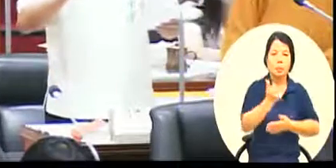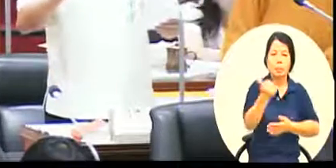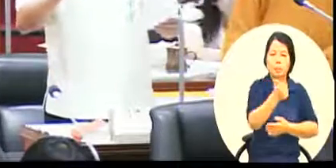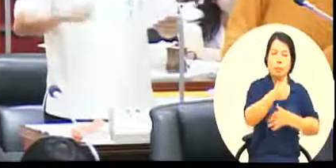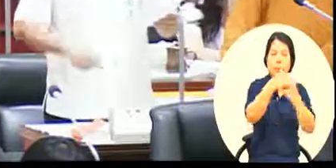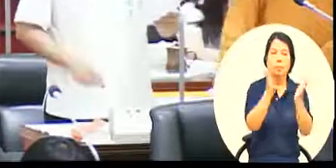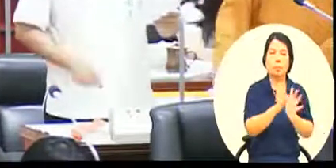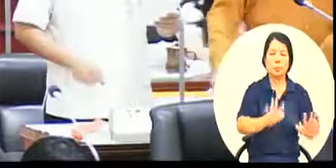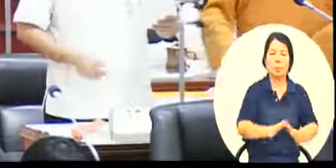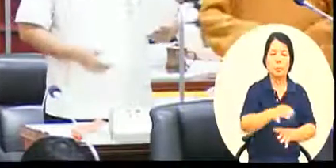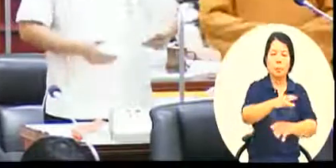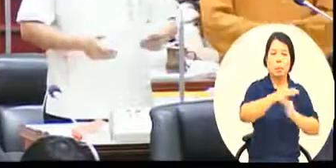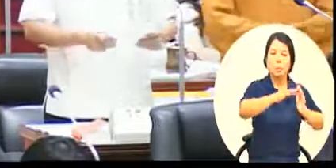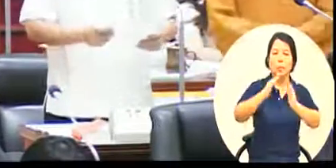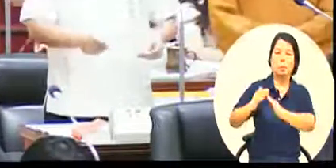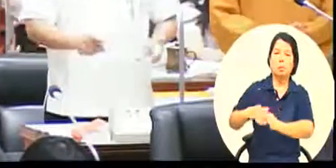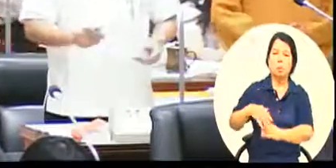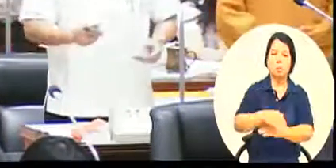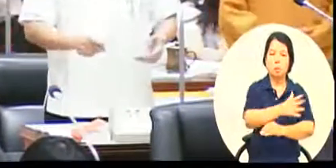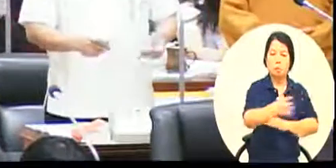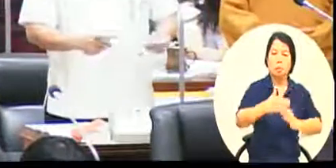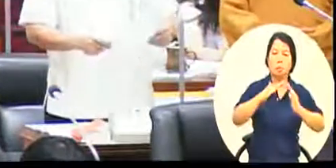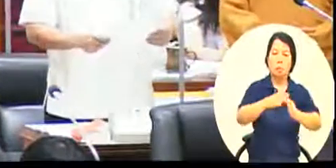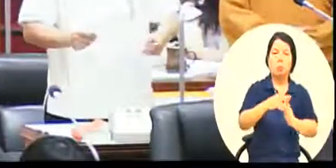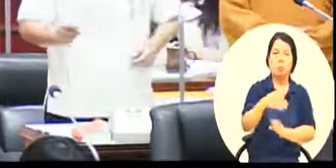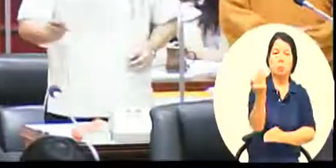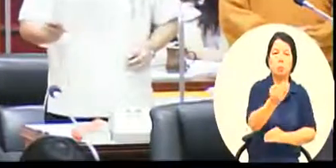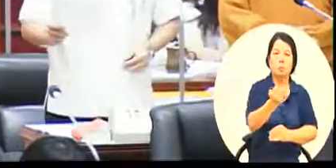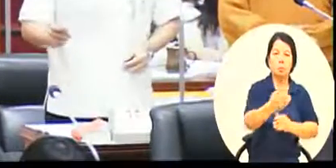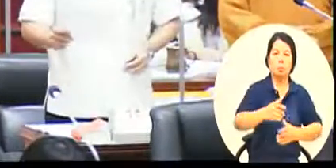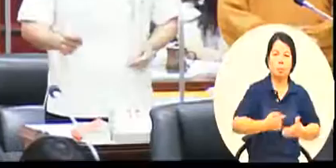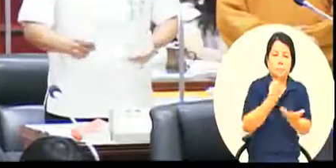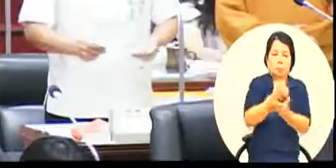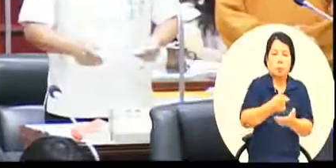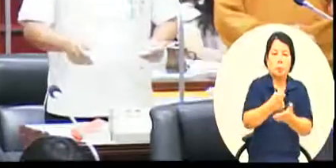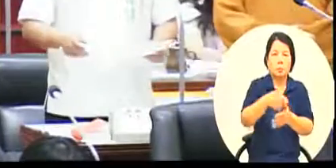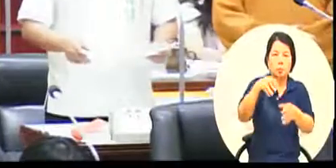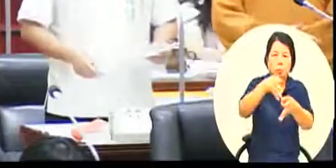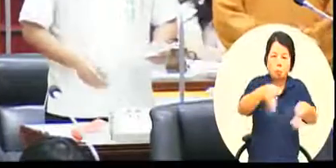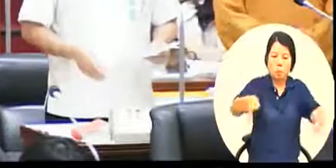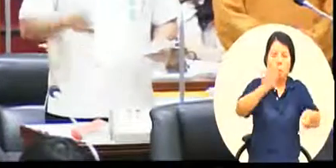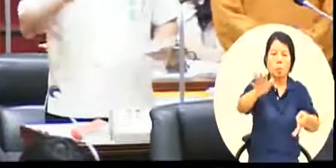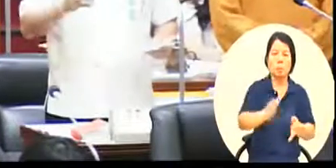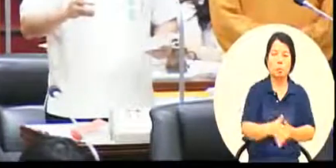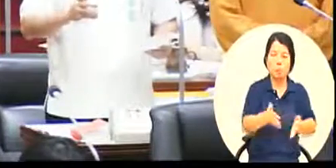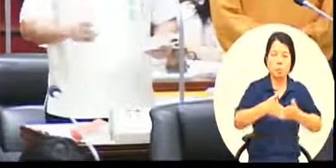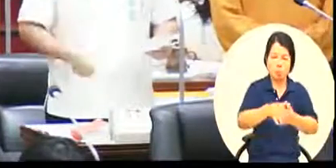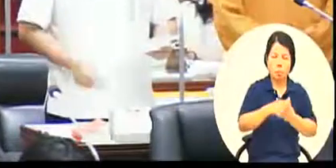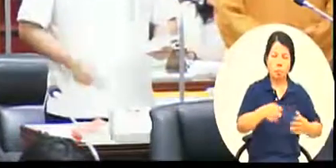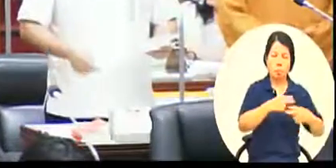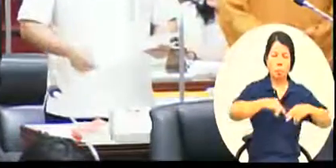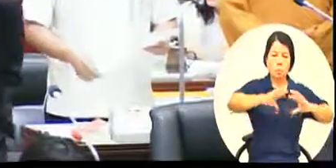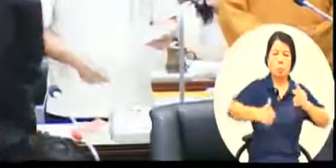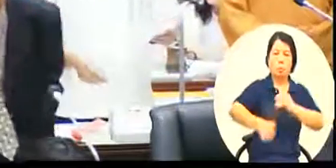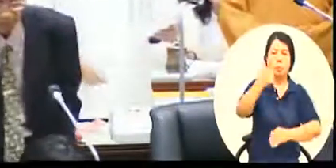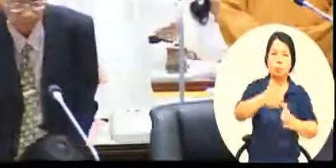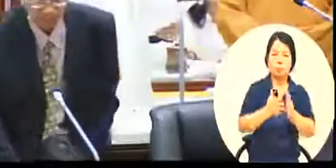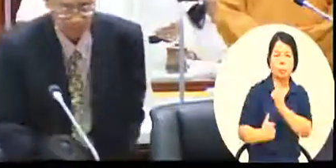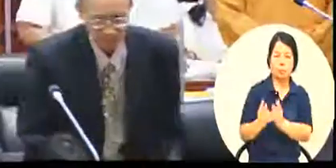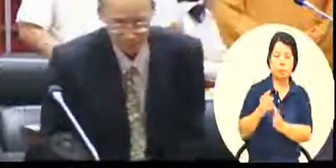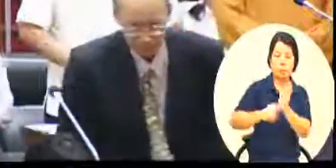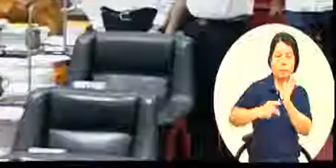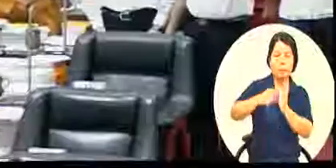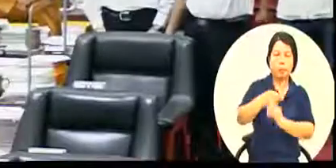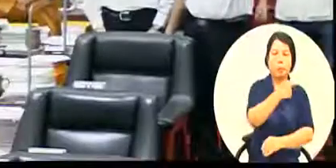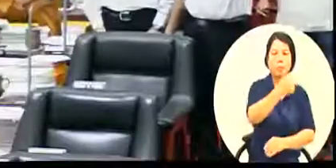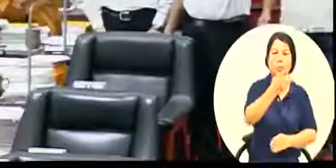都九县市参加。我们的诉求是这样，要求蔡英文总统比照